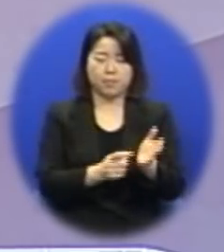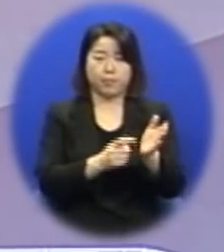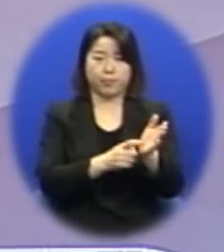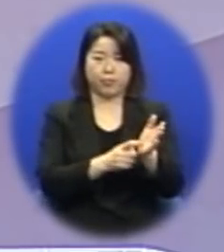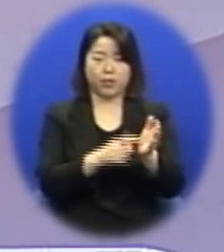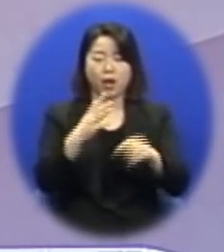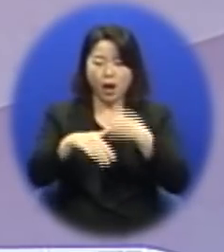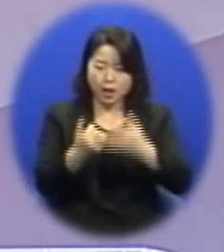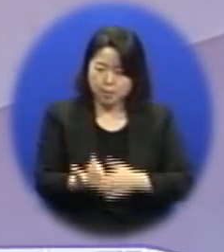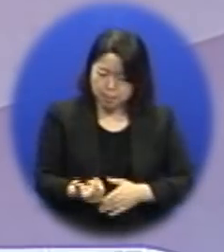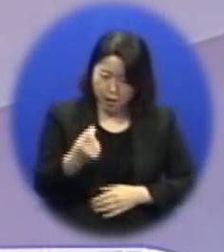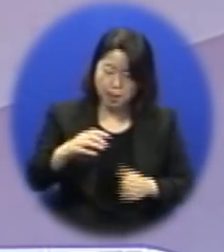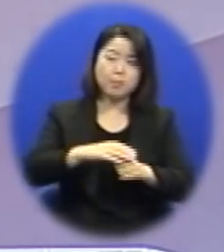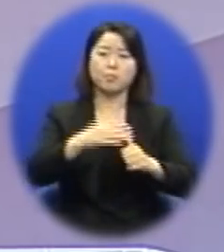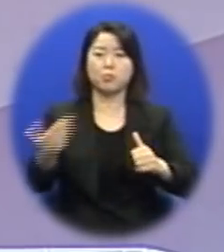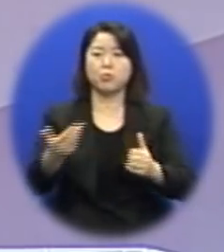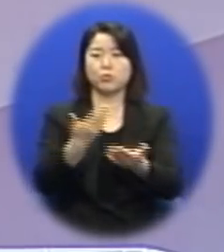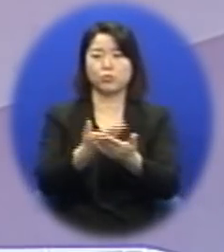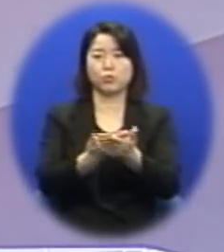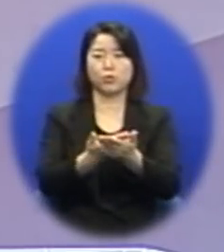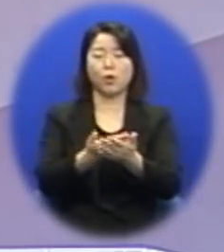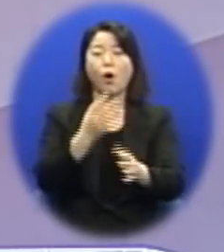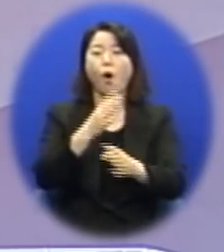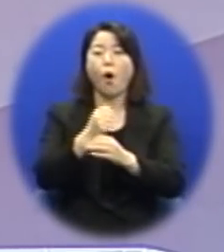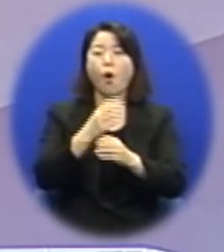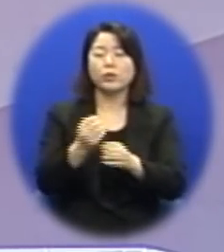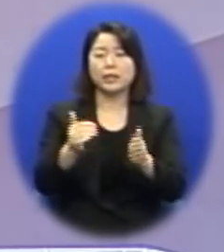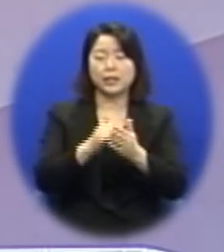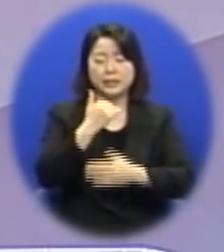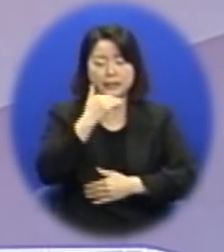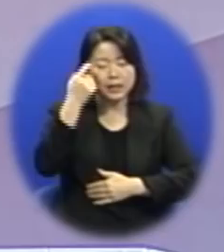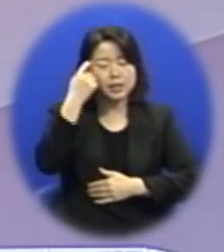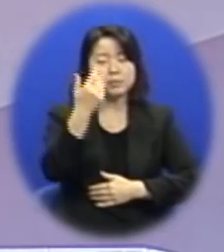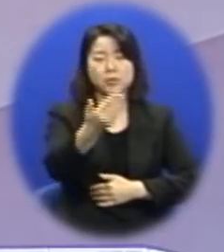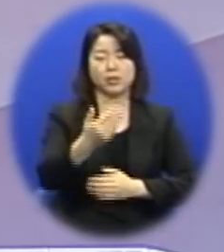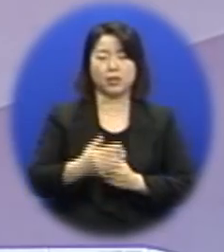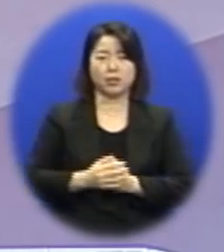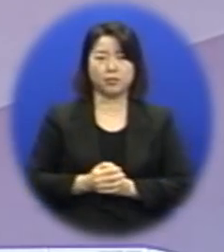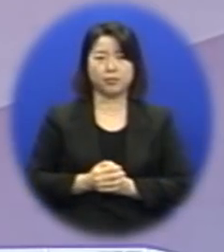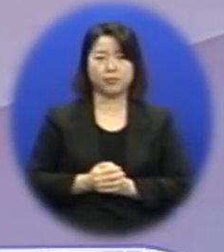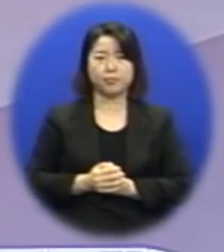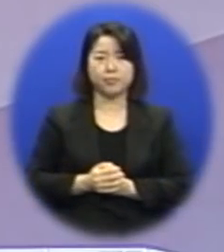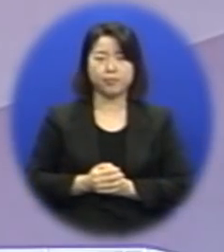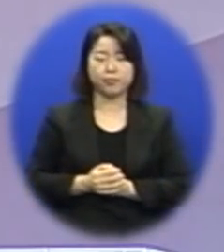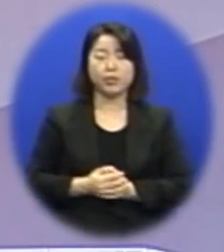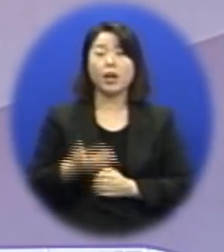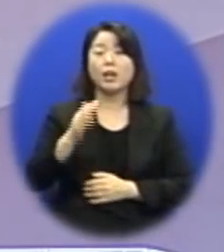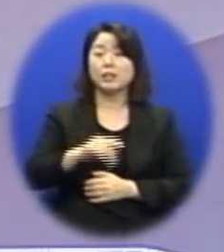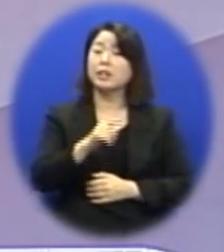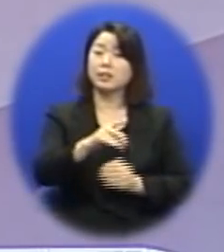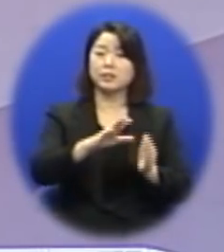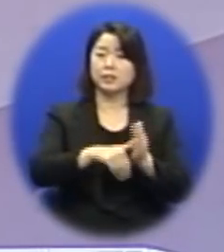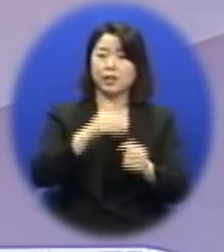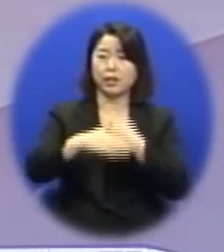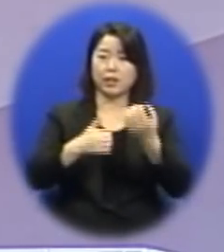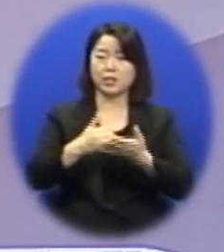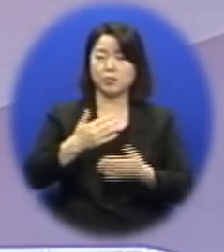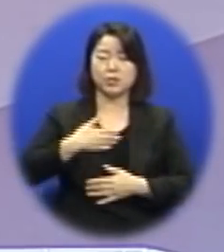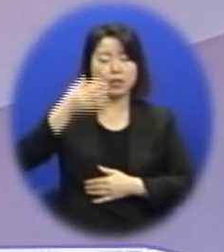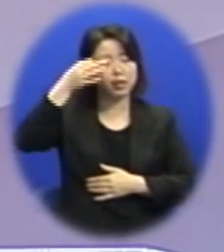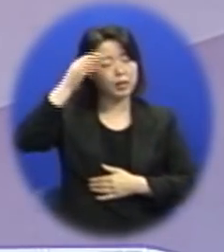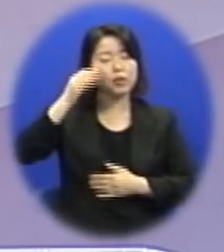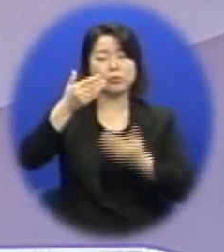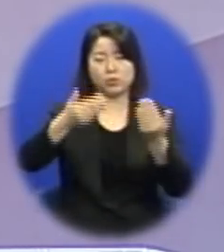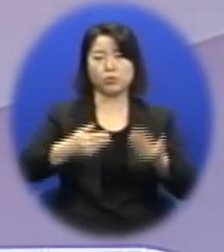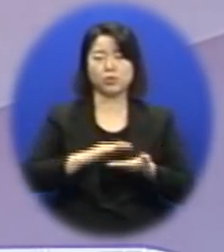풀어 주셔야 하지 않겠습니까 언제까지 기다리십니까 그러나 그때 하나님께서 제게 깨우쳐